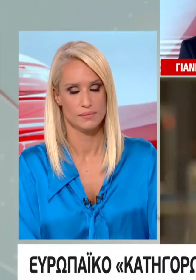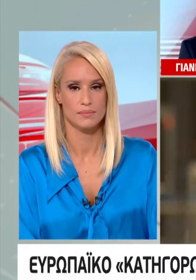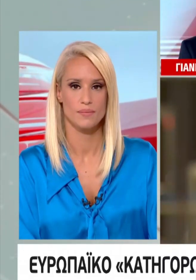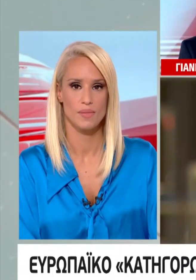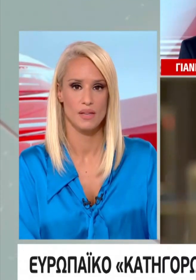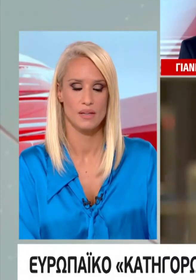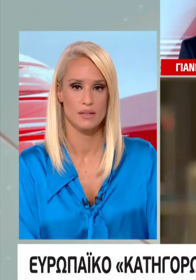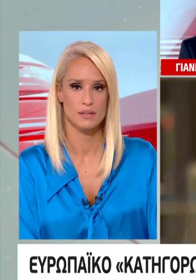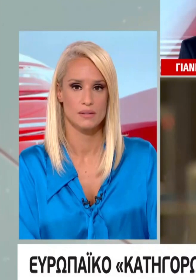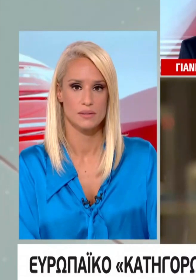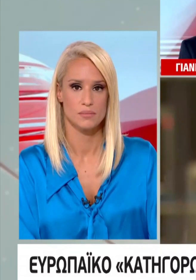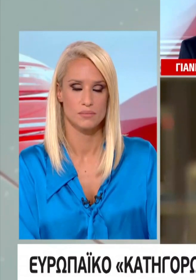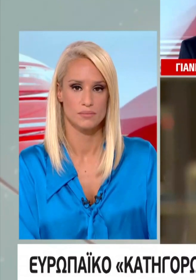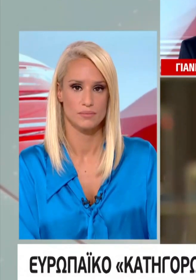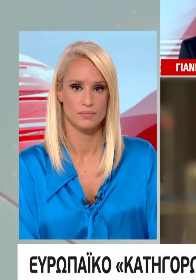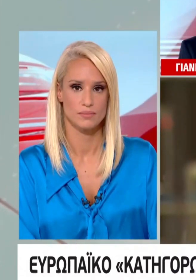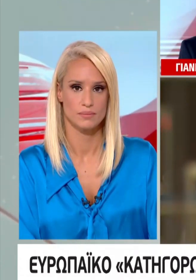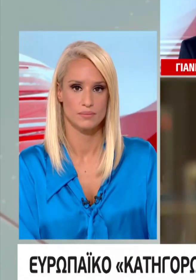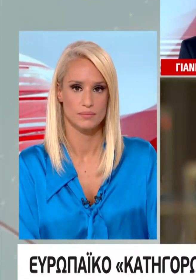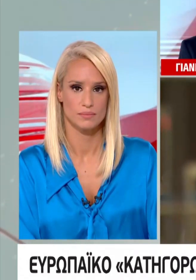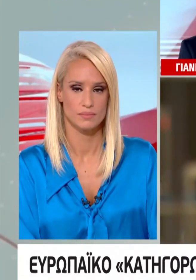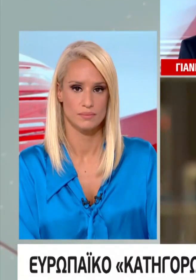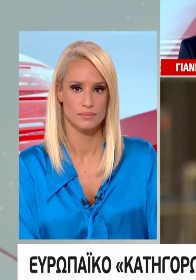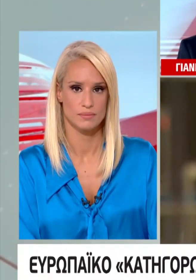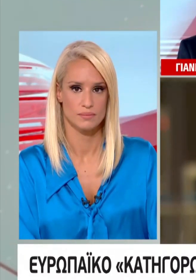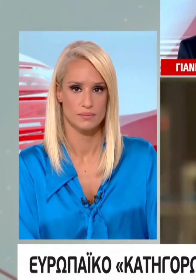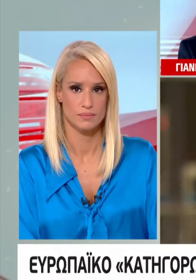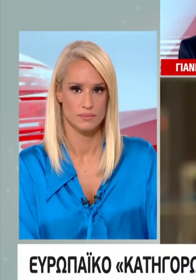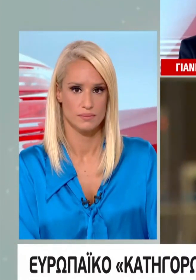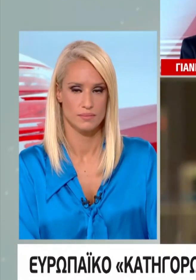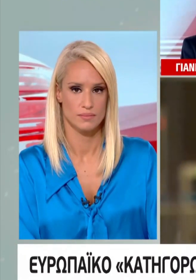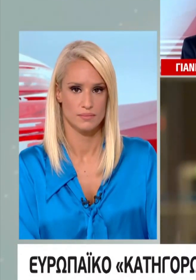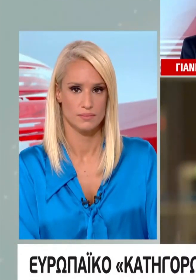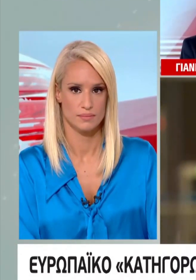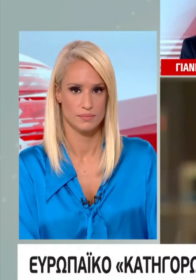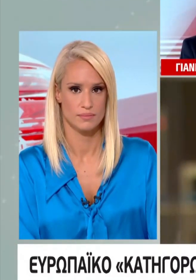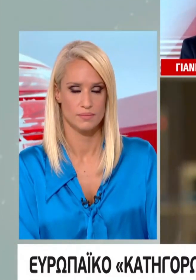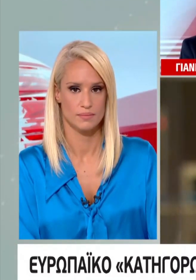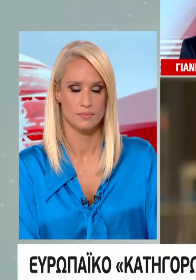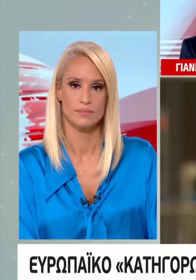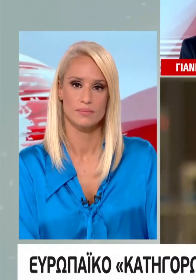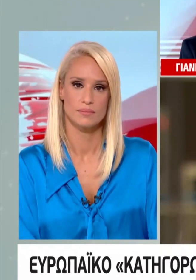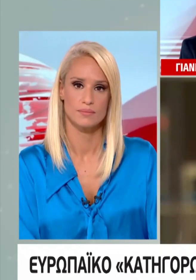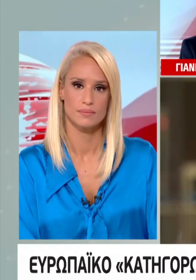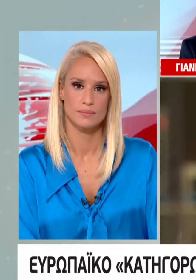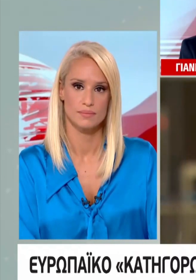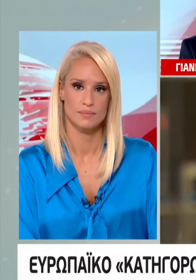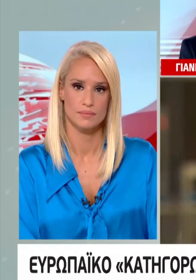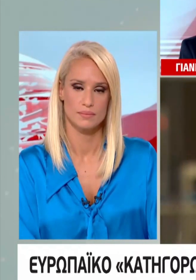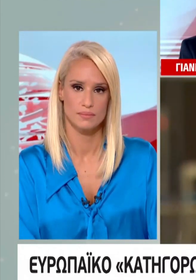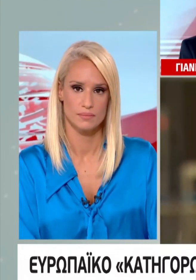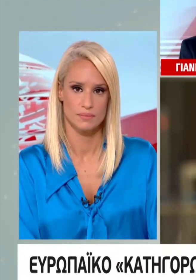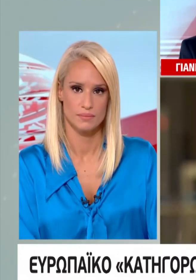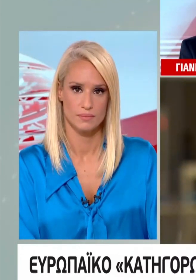είναι, μας είπαν αν υπάρξει ένα επεισόδιο μεταξύ ενός Βρετανικού πλοίου και ενός Κινέζικου πλοίου στον Ειρηνικό, είναι πιθανό η Βρετανία να ζητήσει